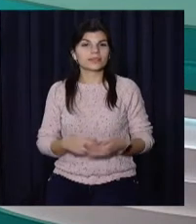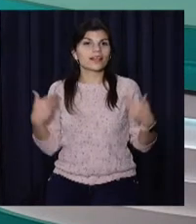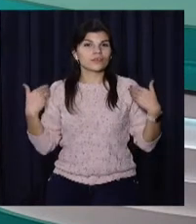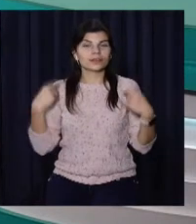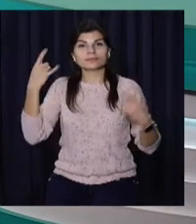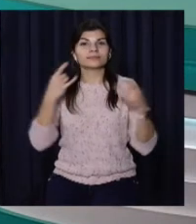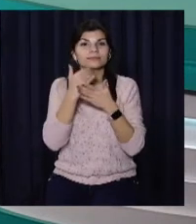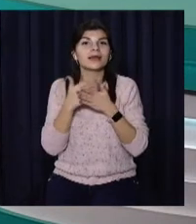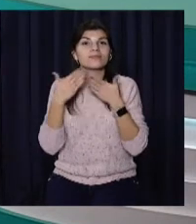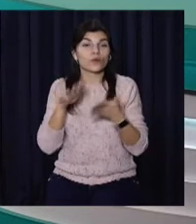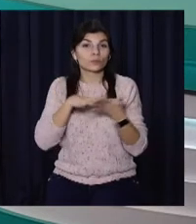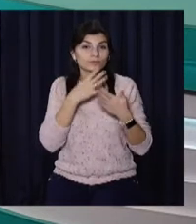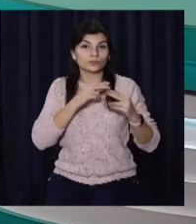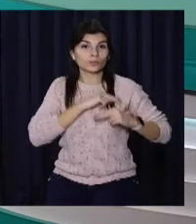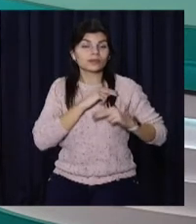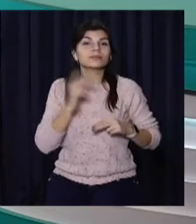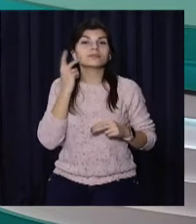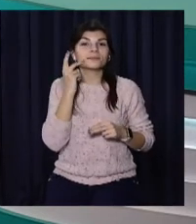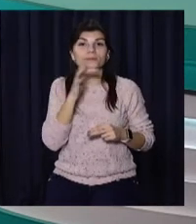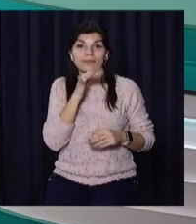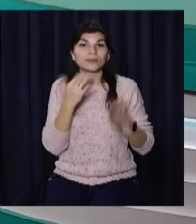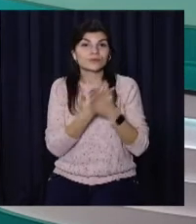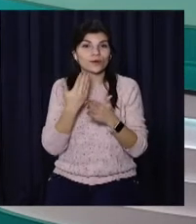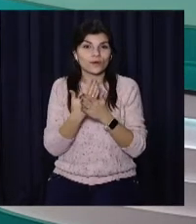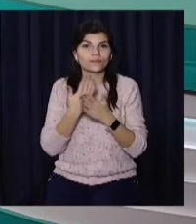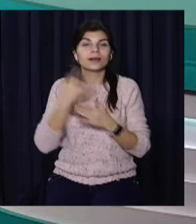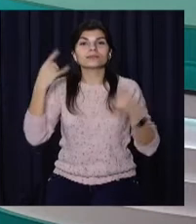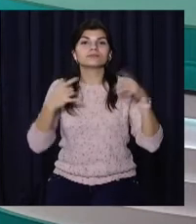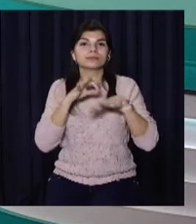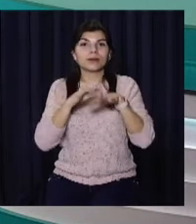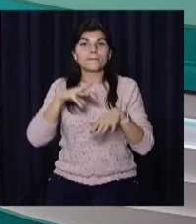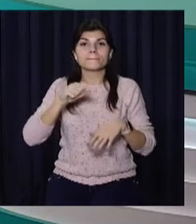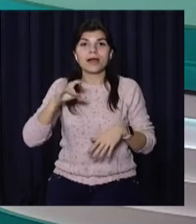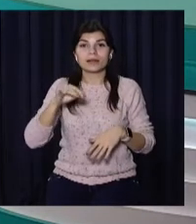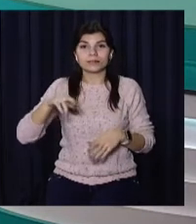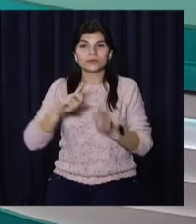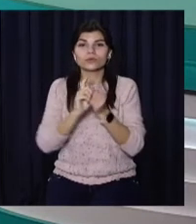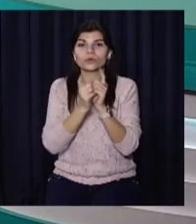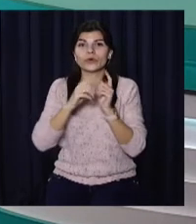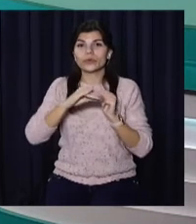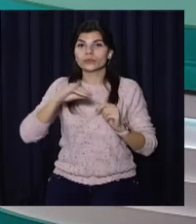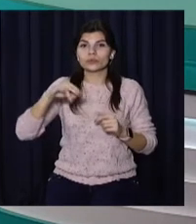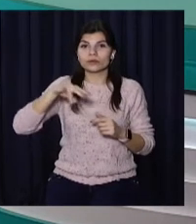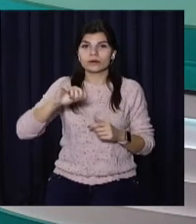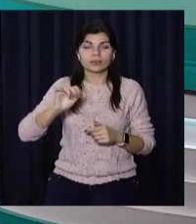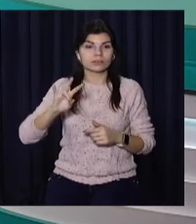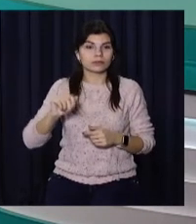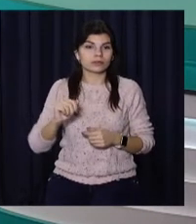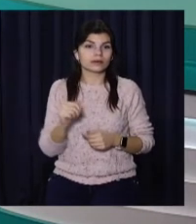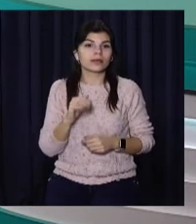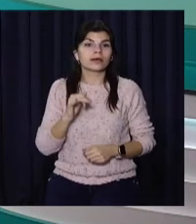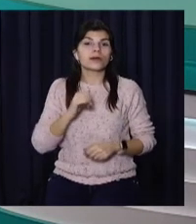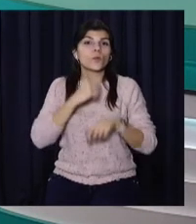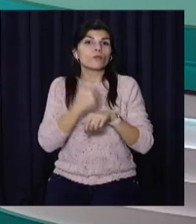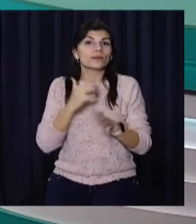Вітаю, відкритий, продовжує свою роботу. Як завжди, о цій порі новини. Для вас працюють Марія Трибушенко та сурдоперекладачка Юліана